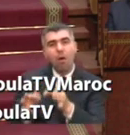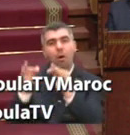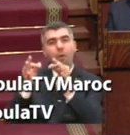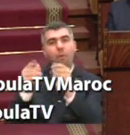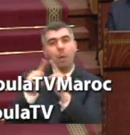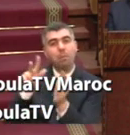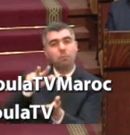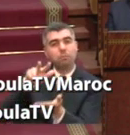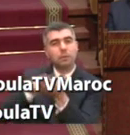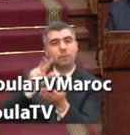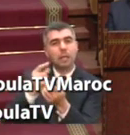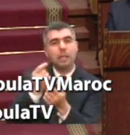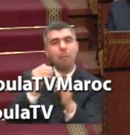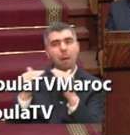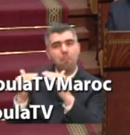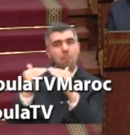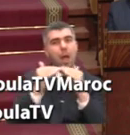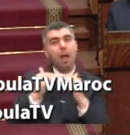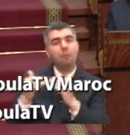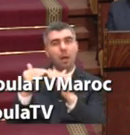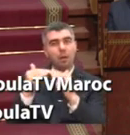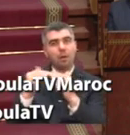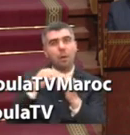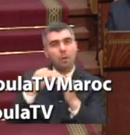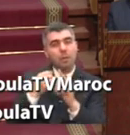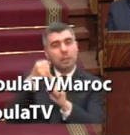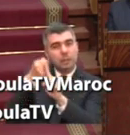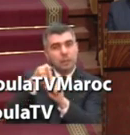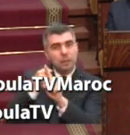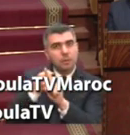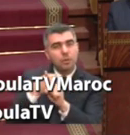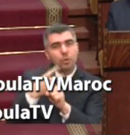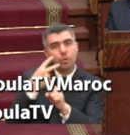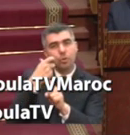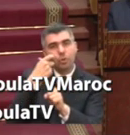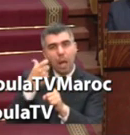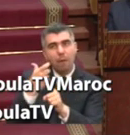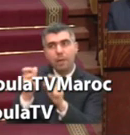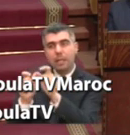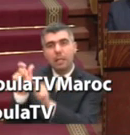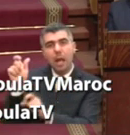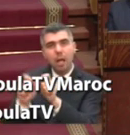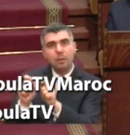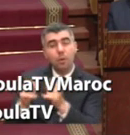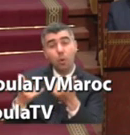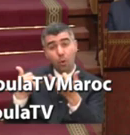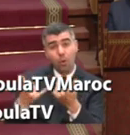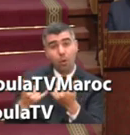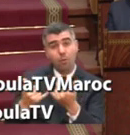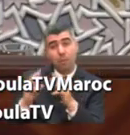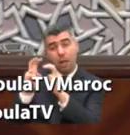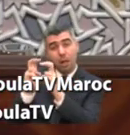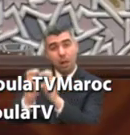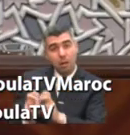مجال تسقيف الأسعار. خاص هذا الحل وهذا المجهود اللي كتقوم به الحكومة يبان للعموم. اليوم كاين كاين واحد الخفض على